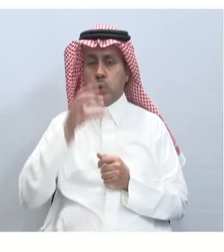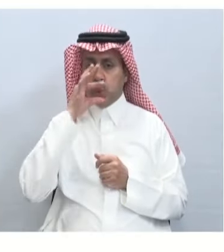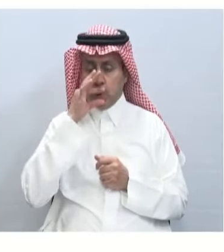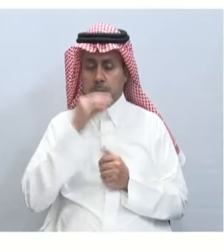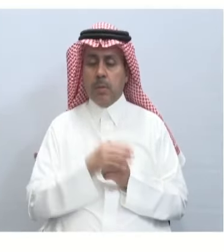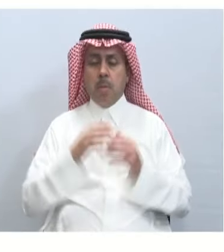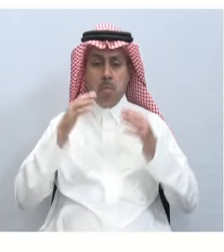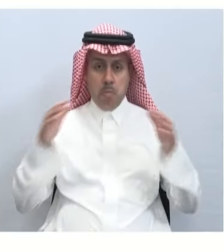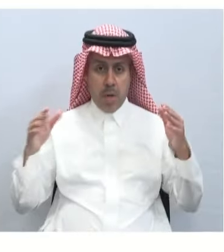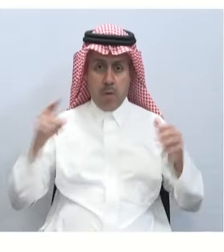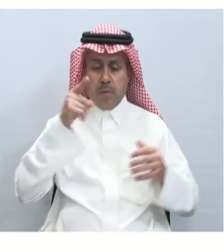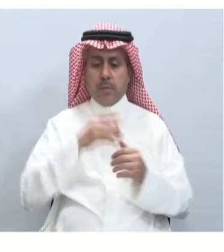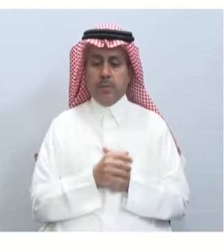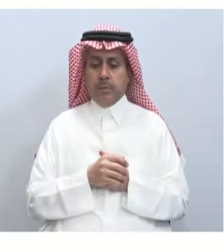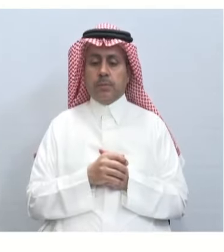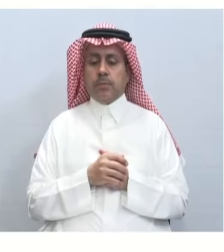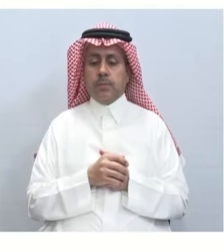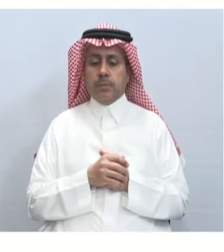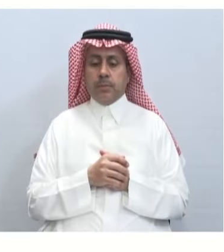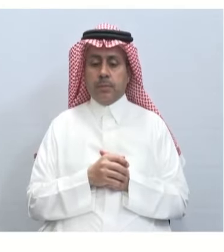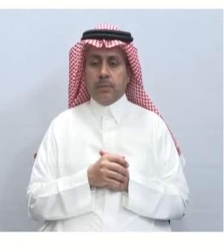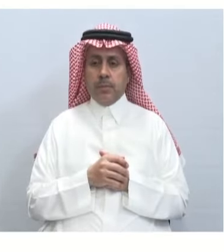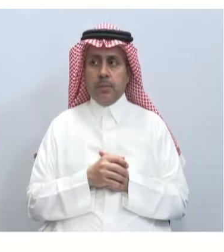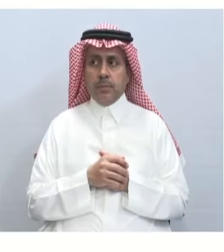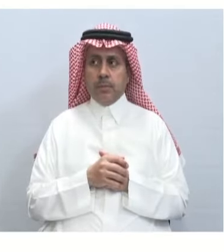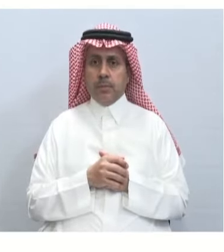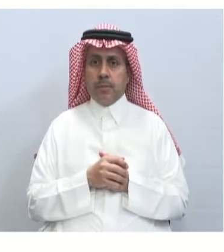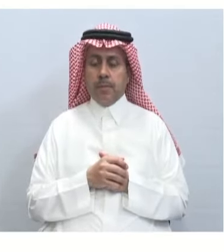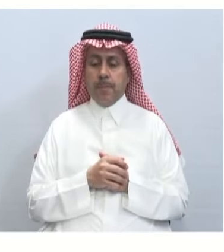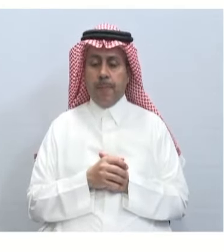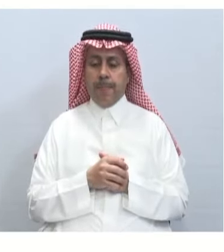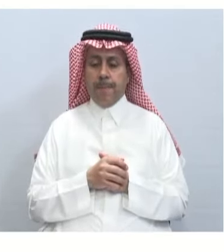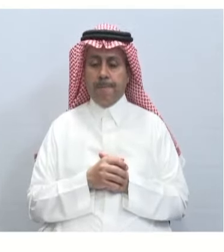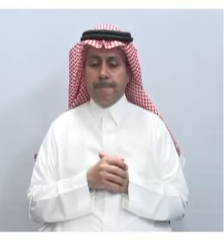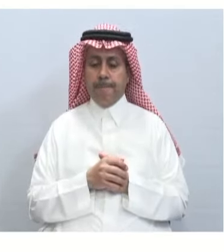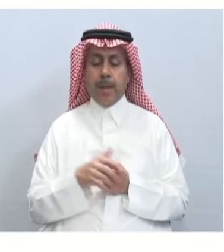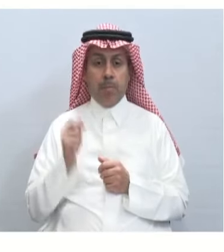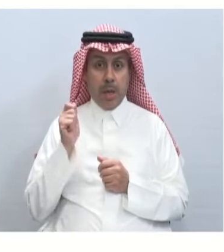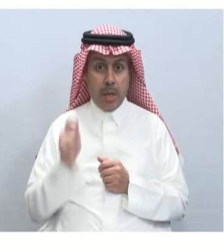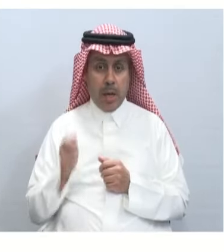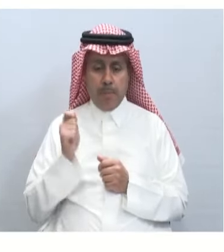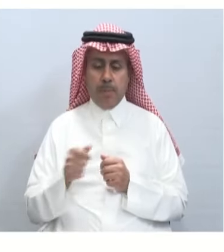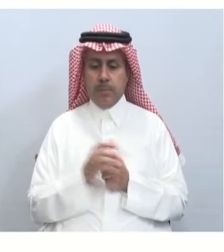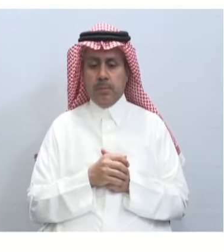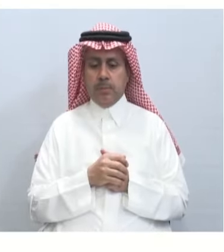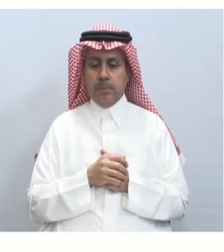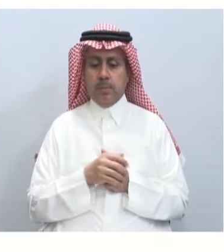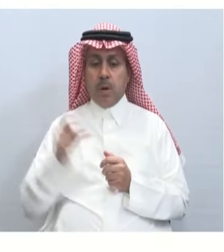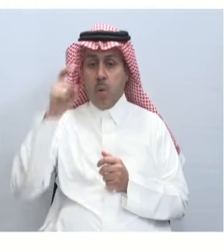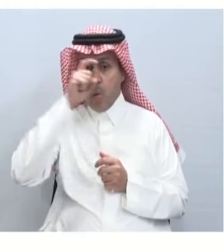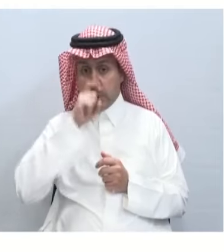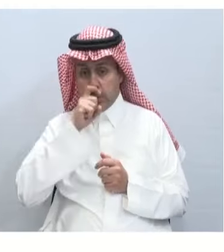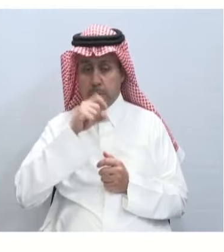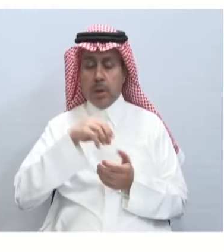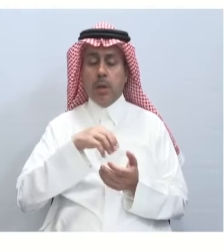بارك الله فيكم طيب ايضا من الاحكام يجب على